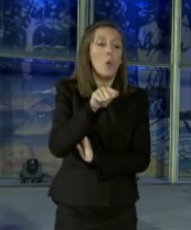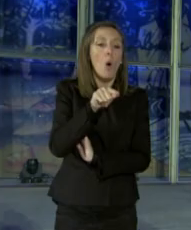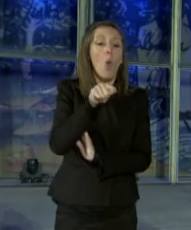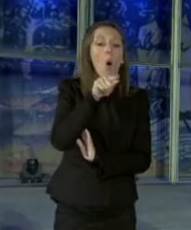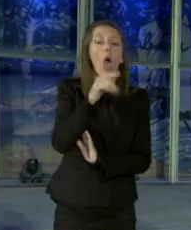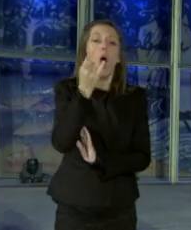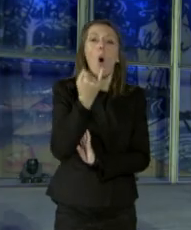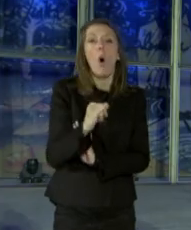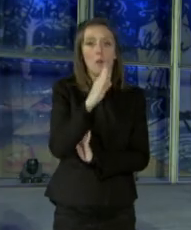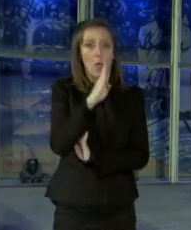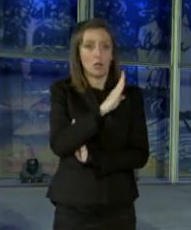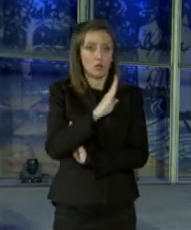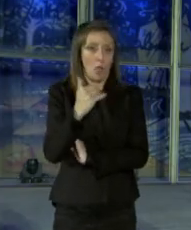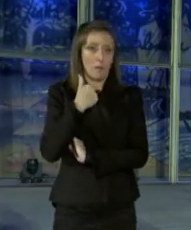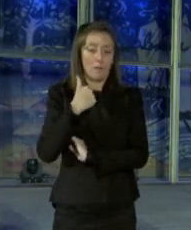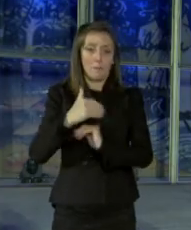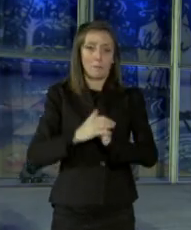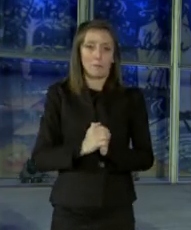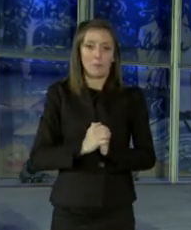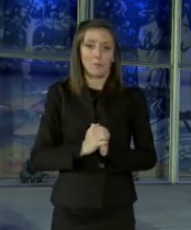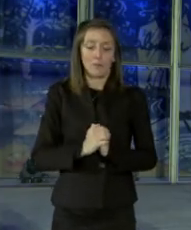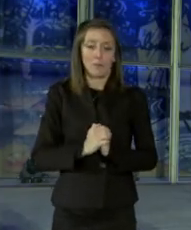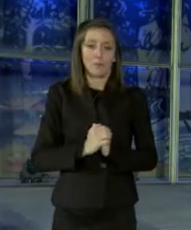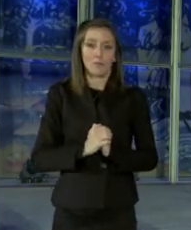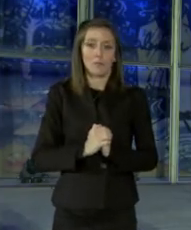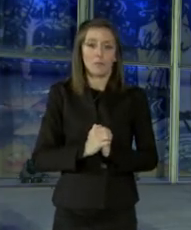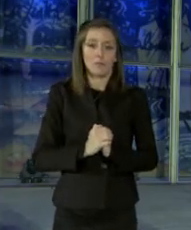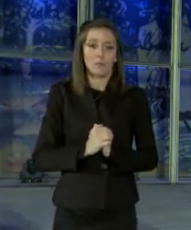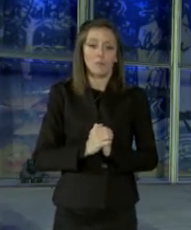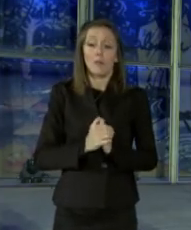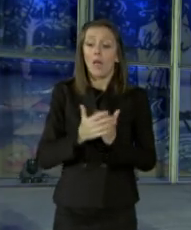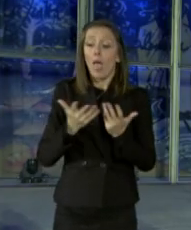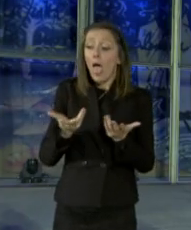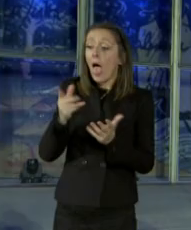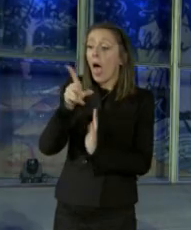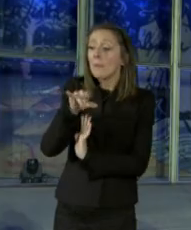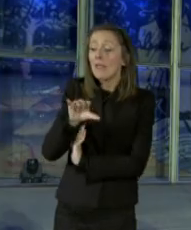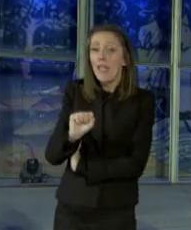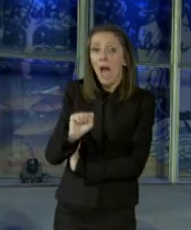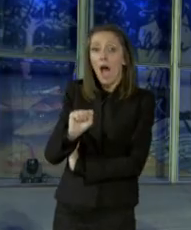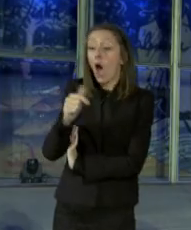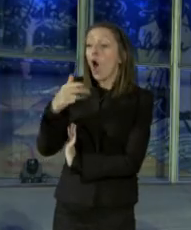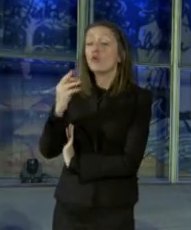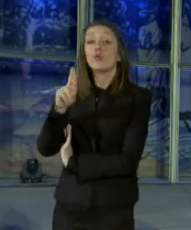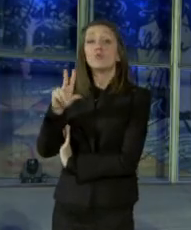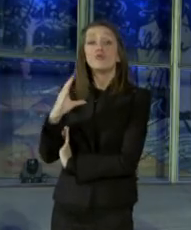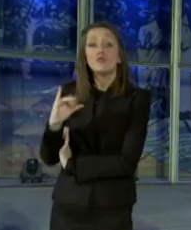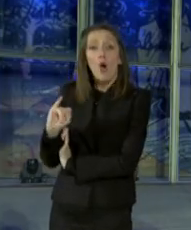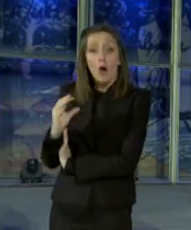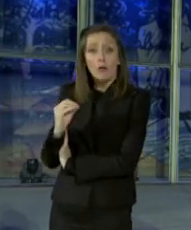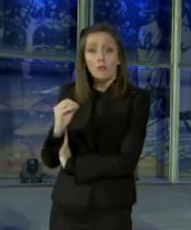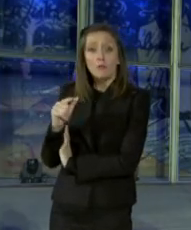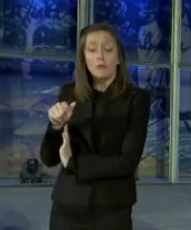ultima dell'edizione e api a eto'o lucio i